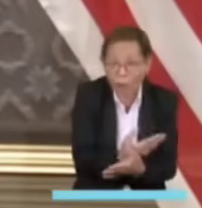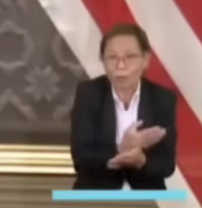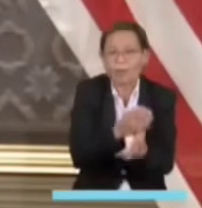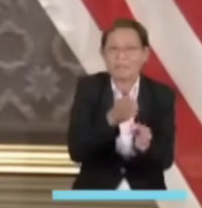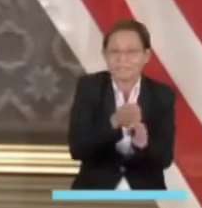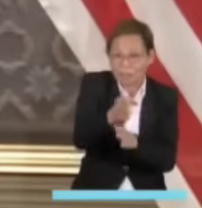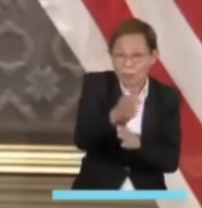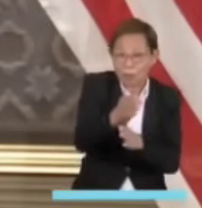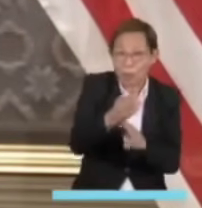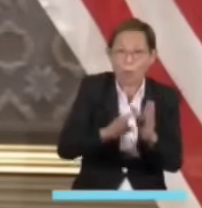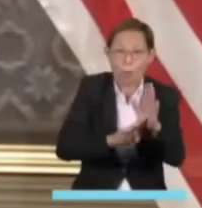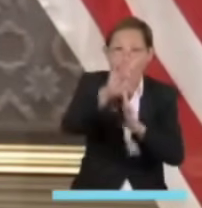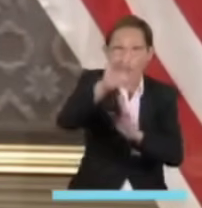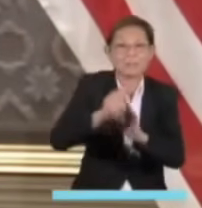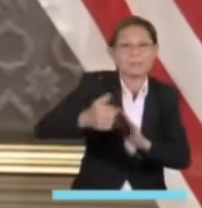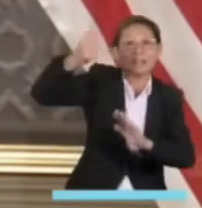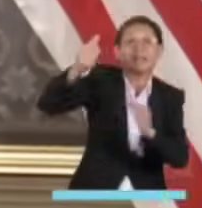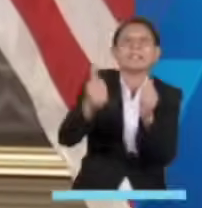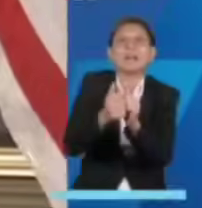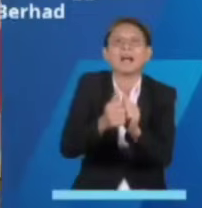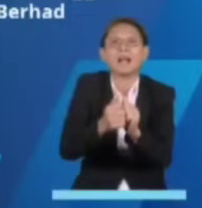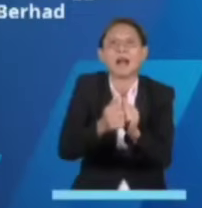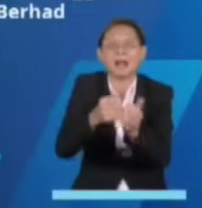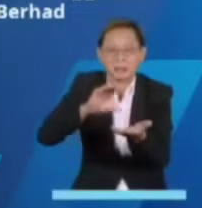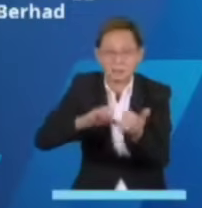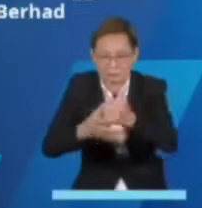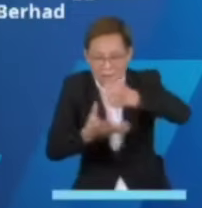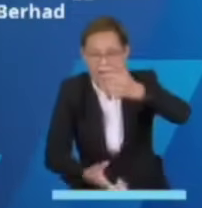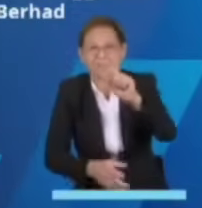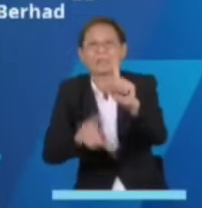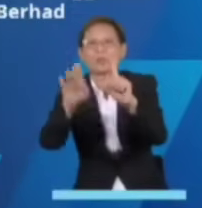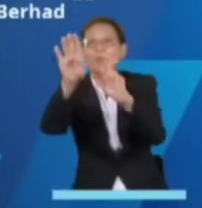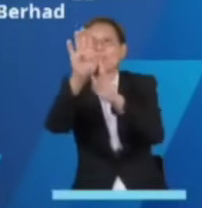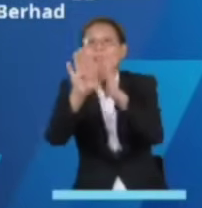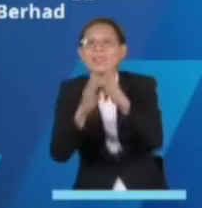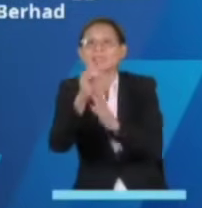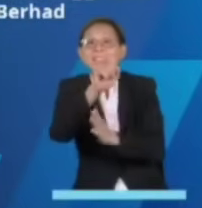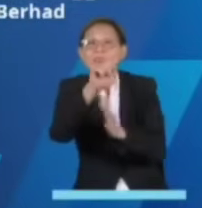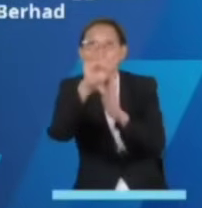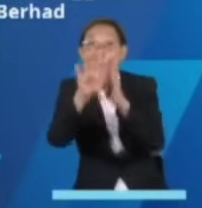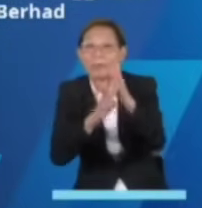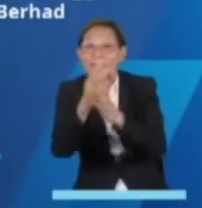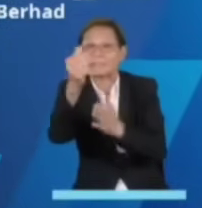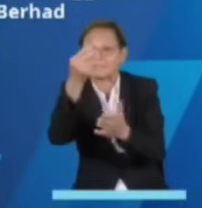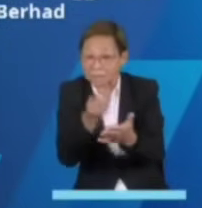pertumbuhan tinggi dengan dana RM1 bilion. Ikhtiar yang paling utama ialah